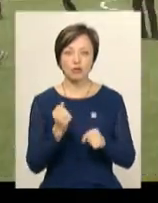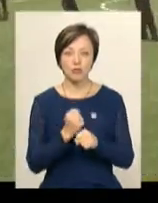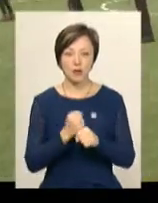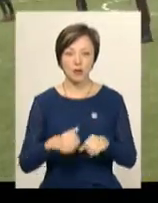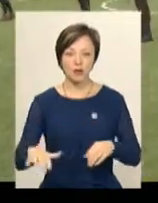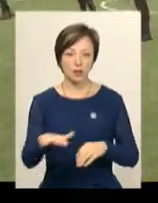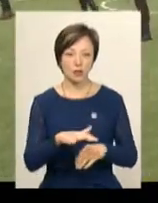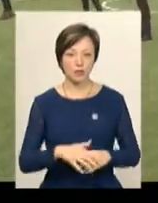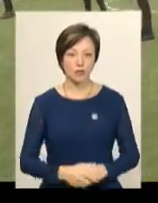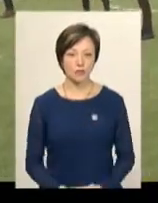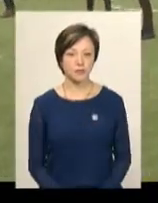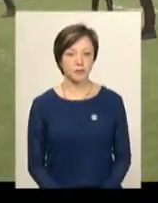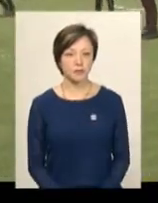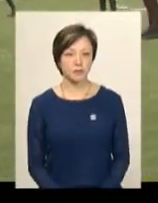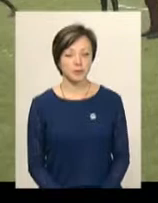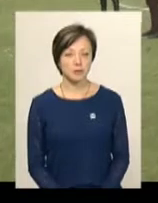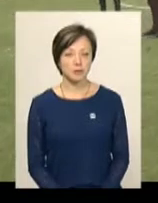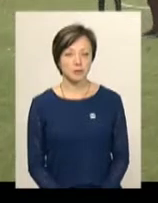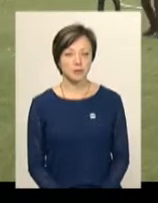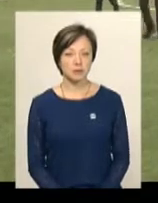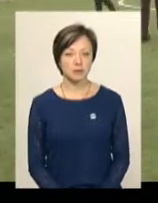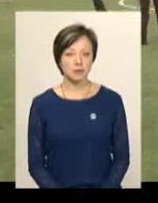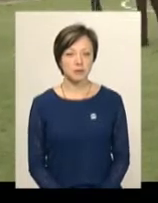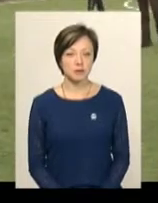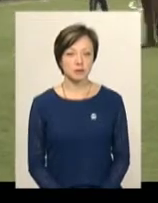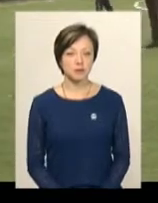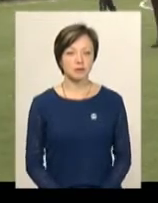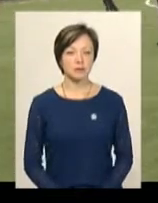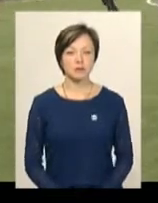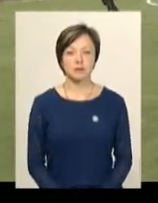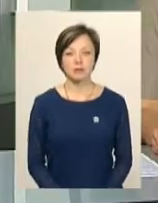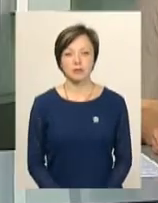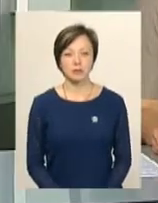майданчик. Наталя Сідова, Іван Мовчан, Віктор Кривий. Новини Поділля-Центр.